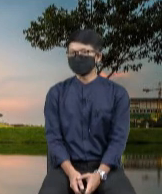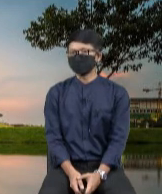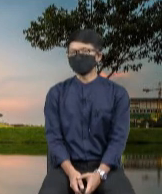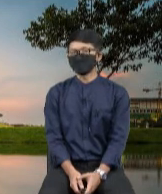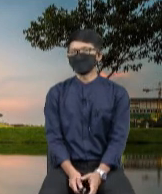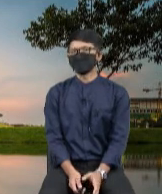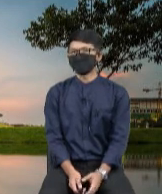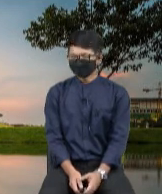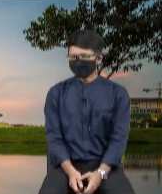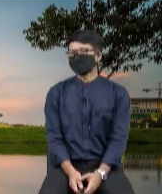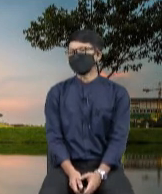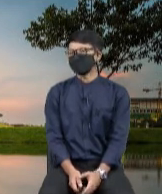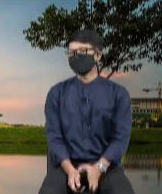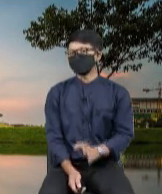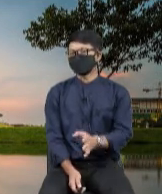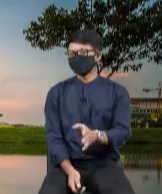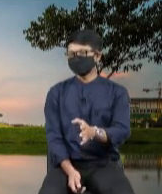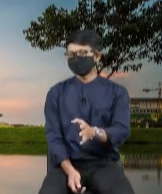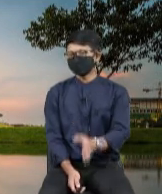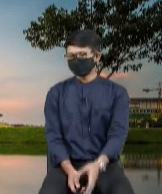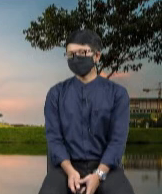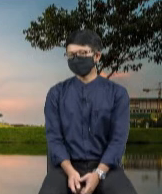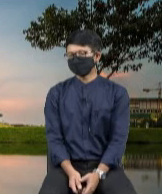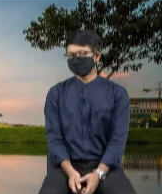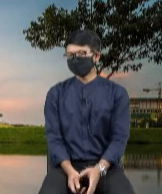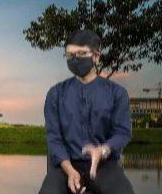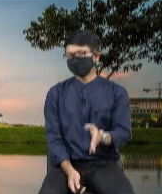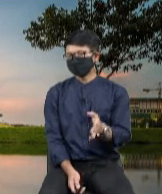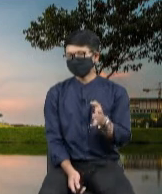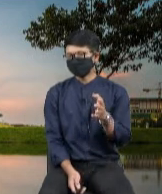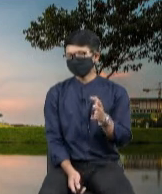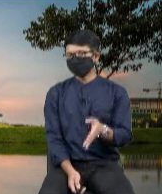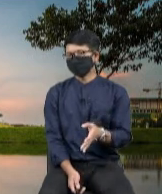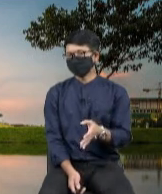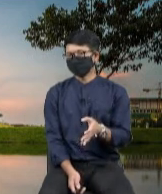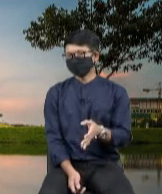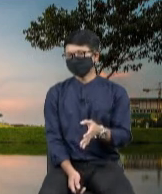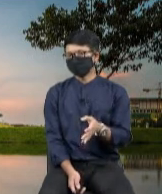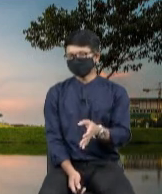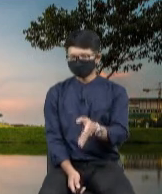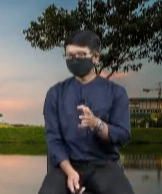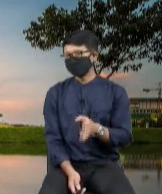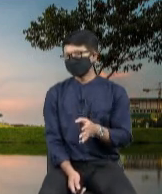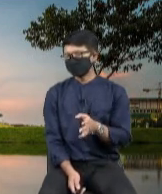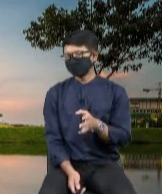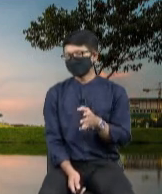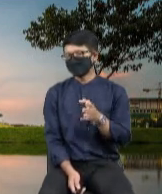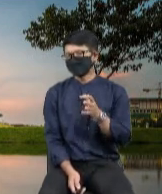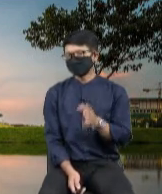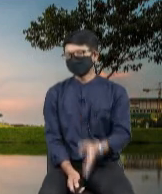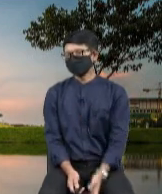ศิลป์นะครับ จะมีประตูเล็กนะ ครับแต่ปัจจุบันเนี่ยตรง ประตูแดงใช่ไหมอ าจารย์จุดนี้เนี่ยมีแนวดินเข้าไปครอบคลุมเข้าไปแล้